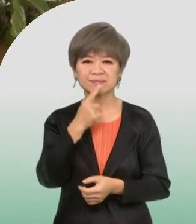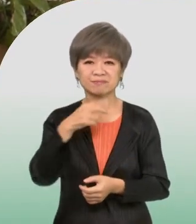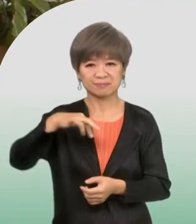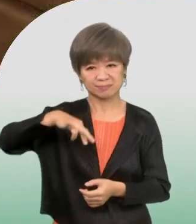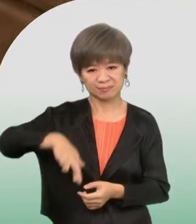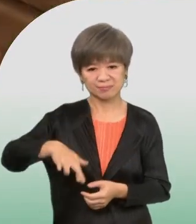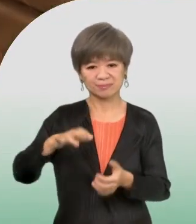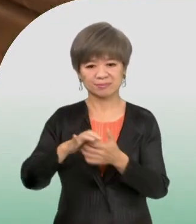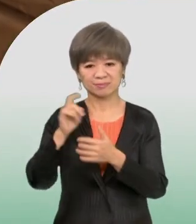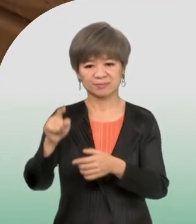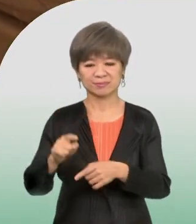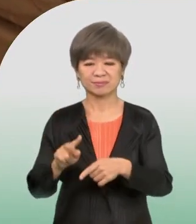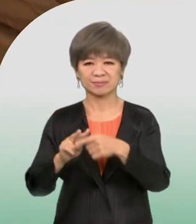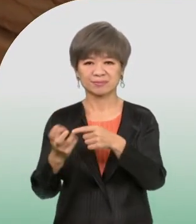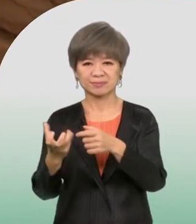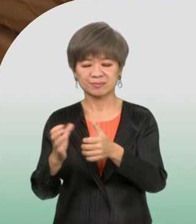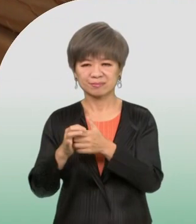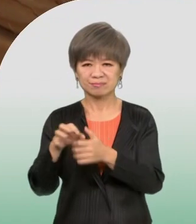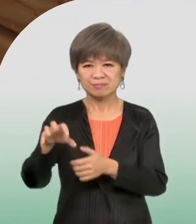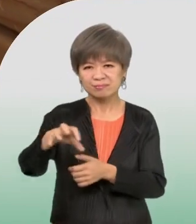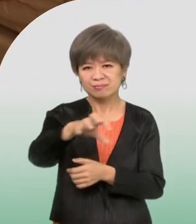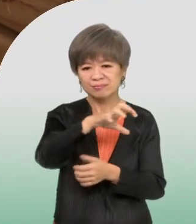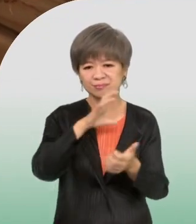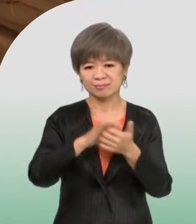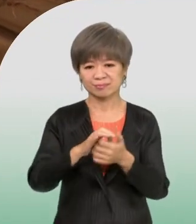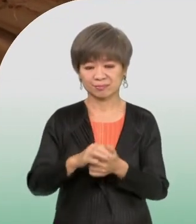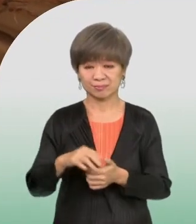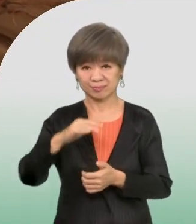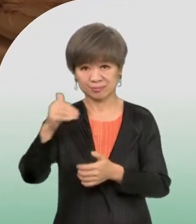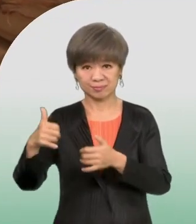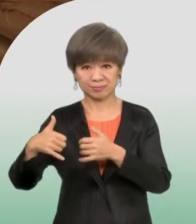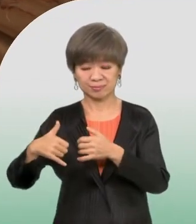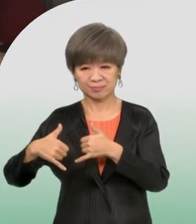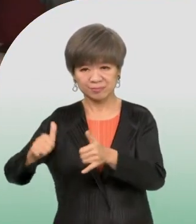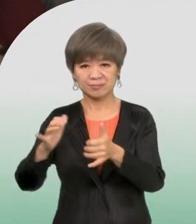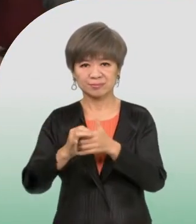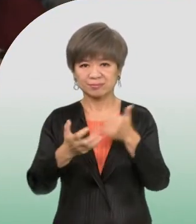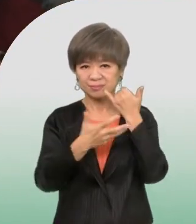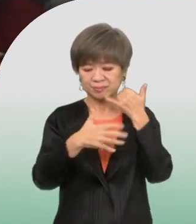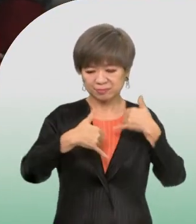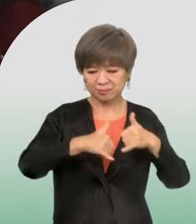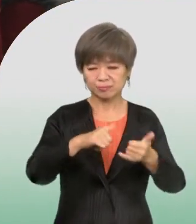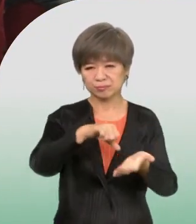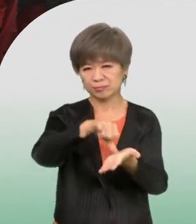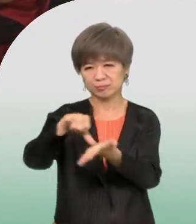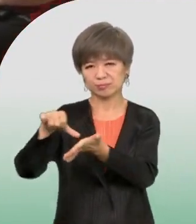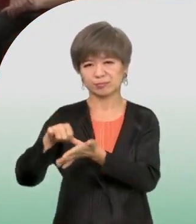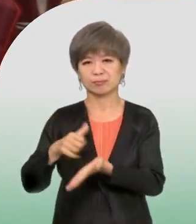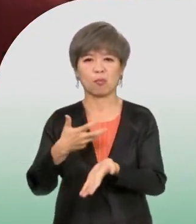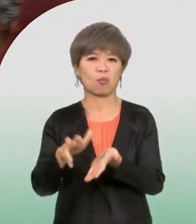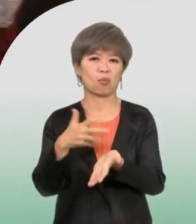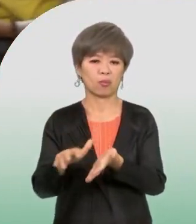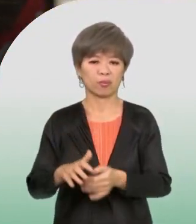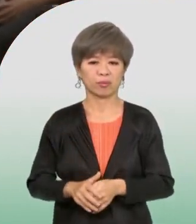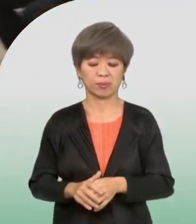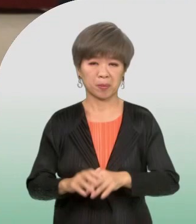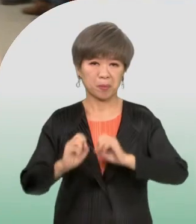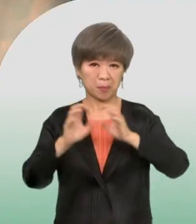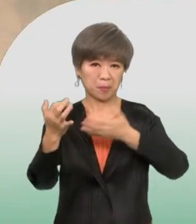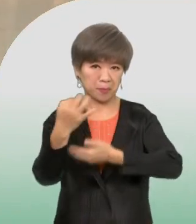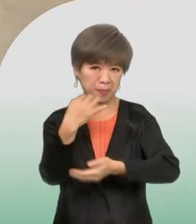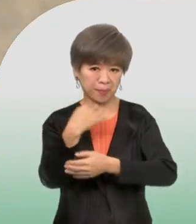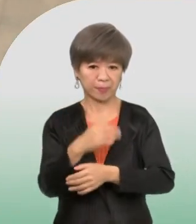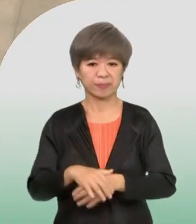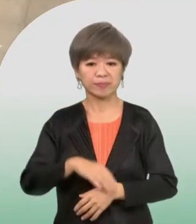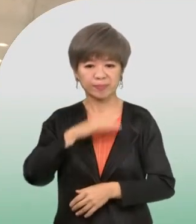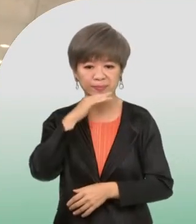万里、铜蛇、铜锣、草桥等等，山鲜、海鲜、乡镇，就一道农民来种，呢道行少诞生。万里镇农夫爱采